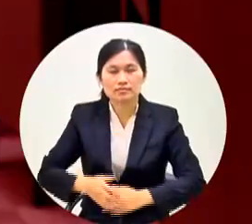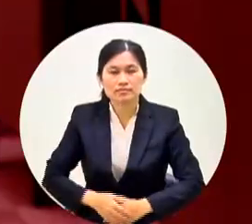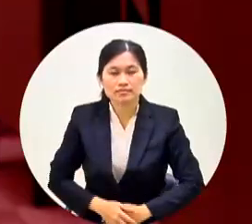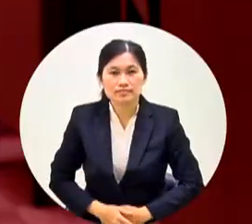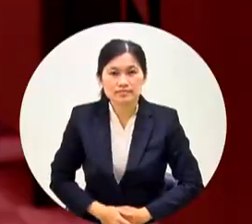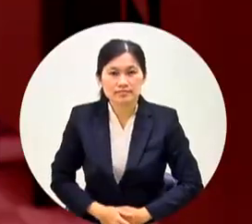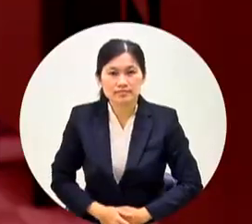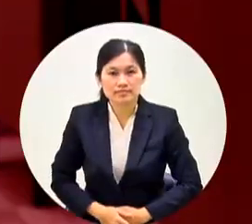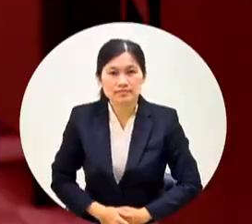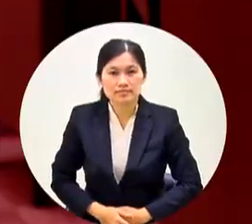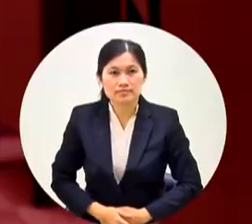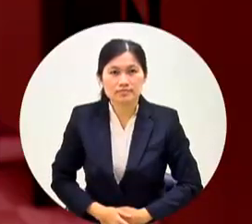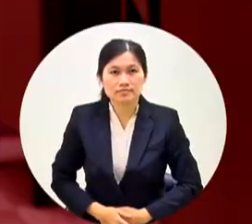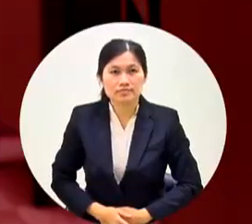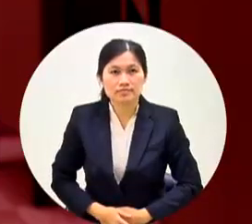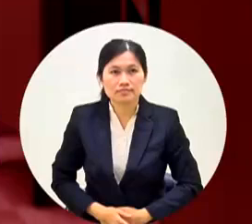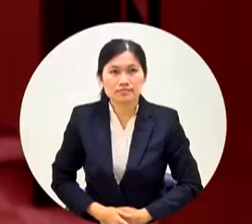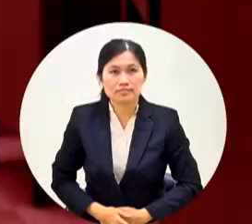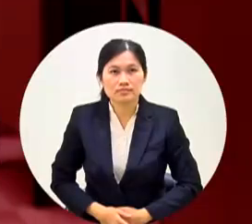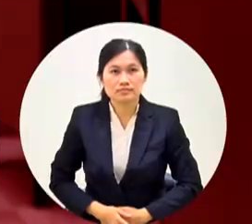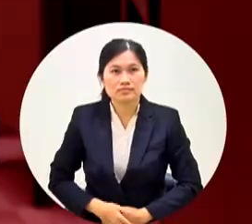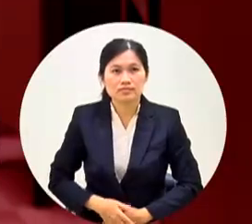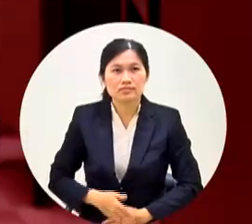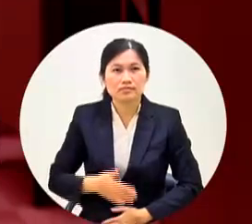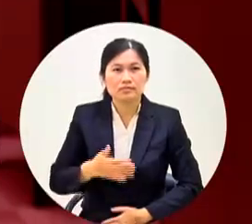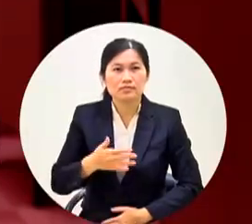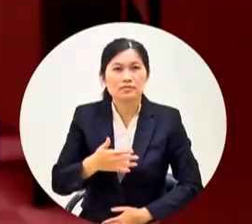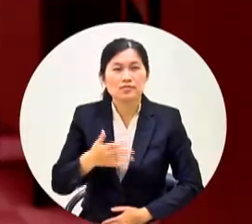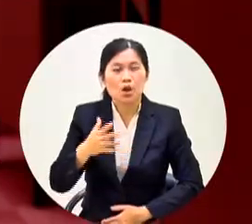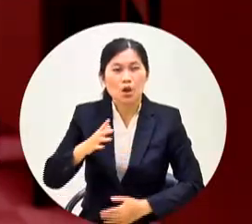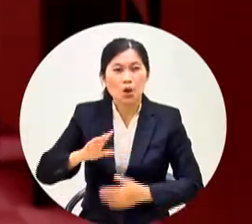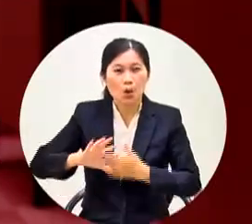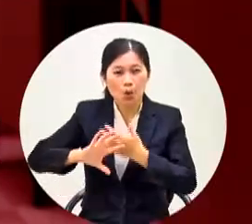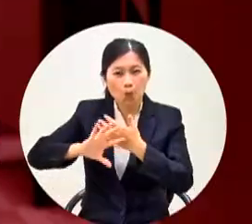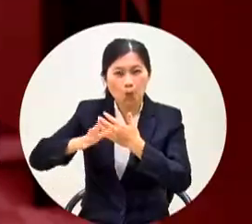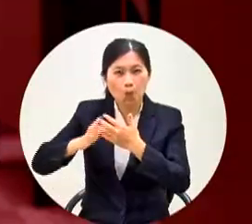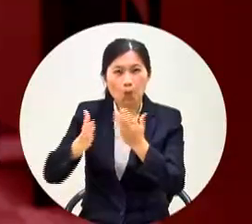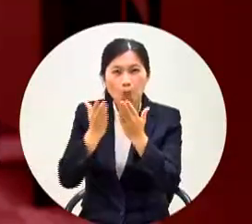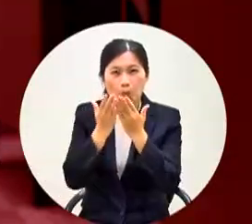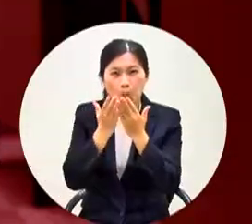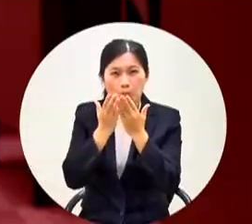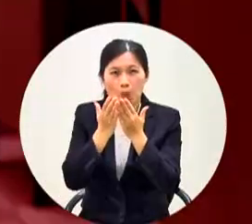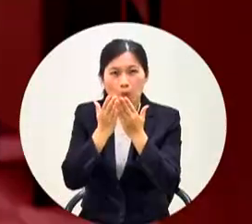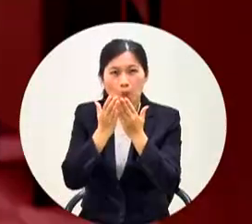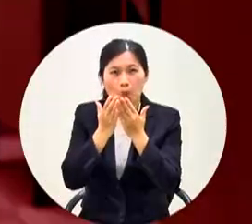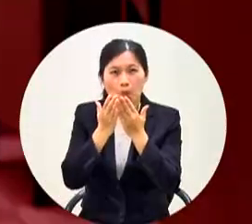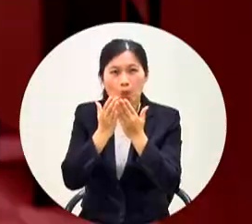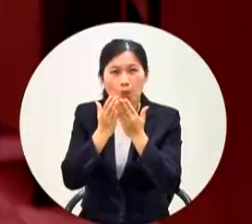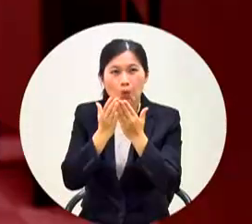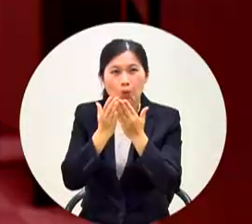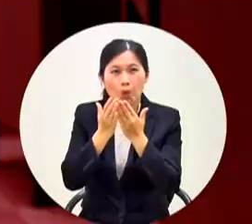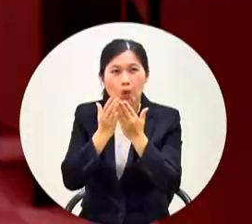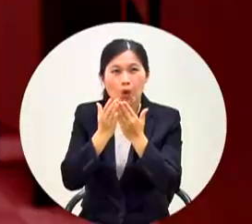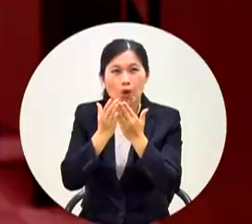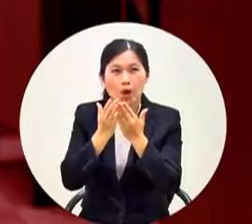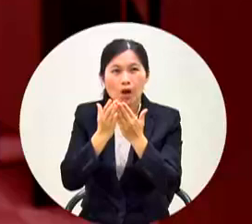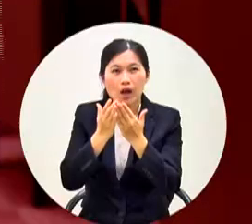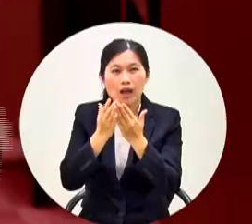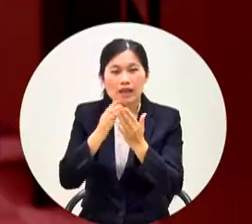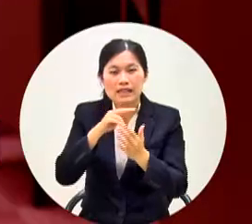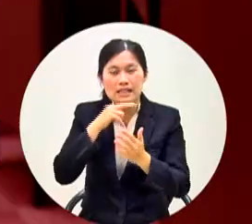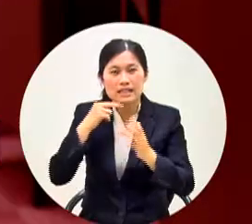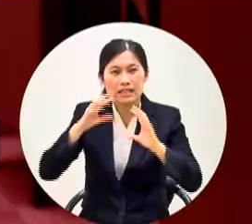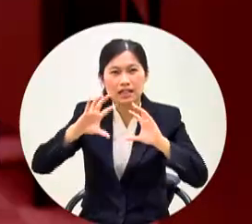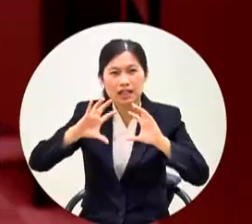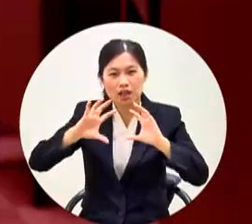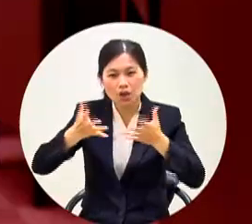是应该比较明理啊，刘英啊，是真正的叫刘英啊，不是各位讲的刘